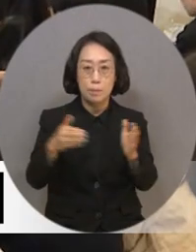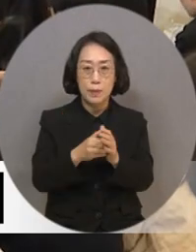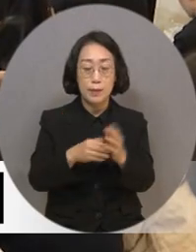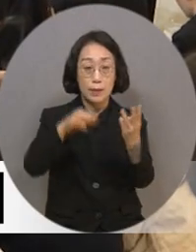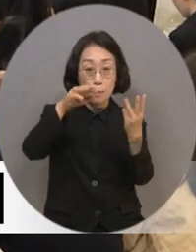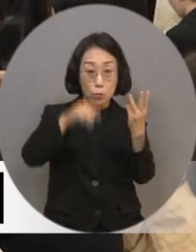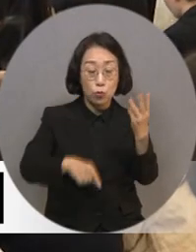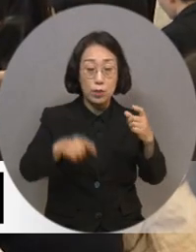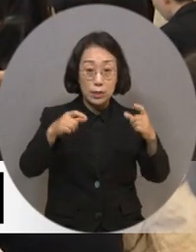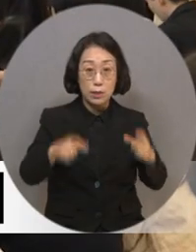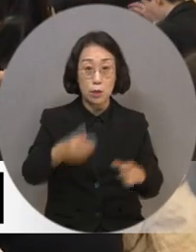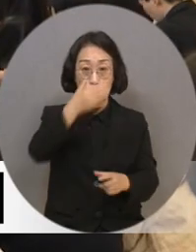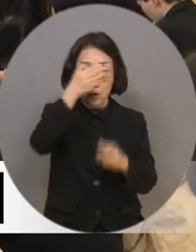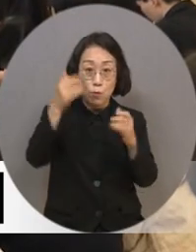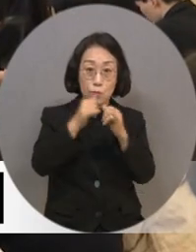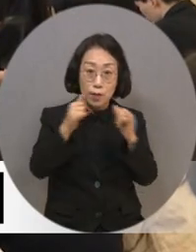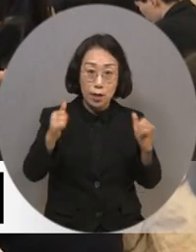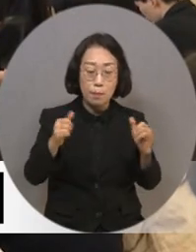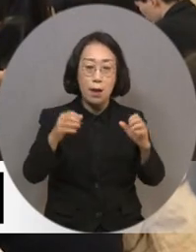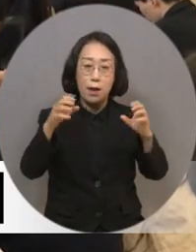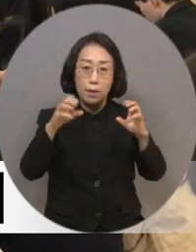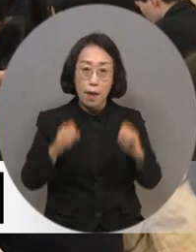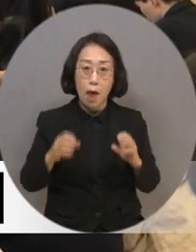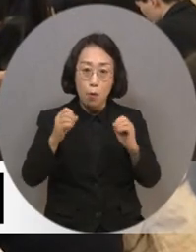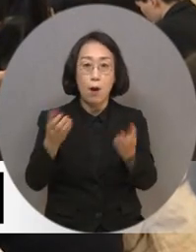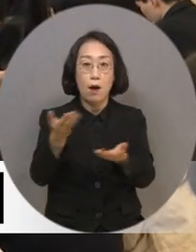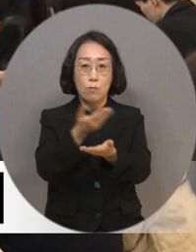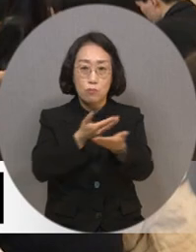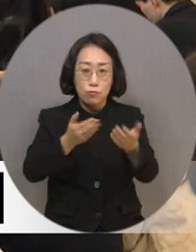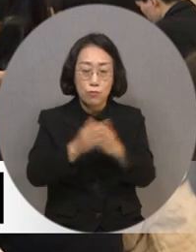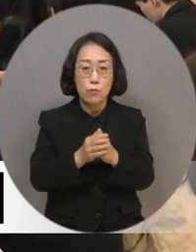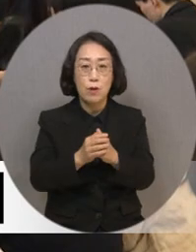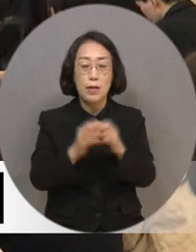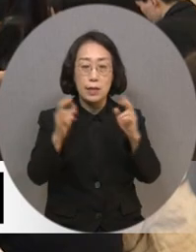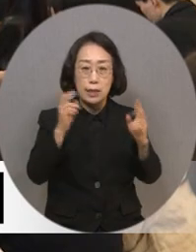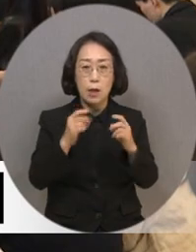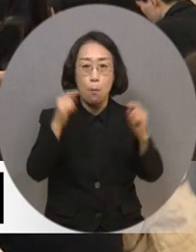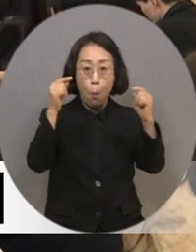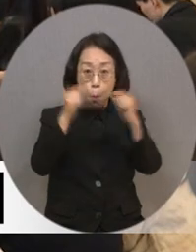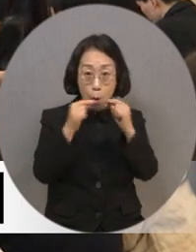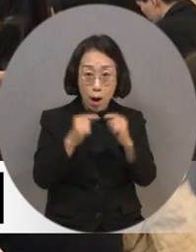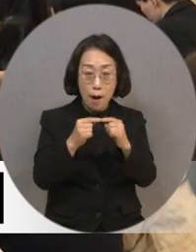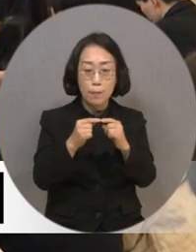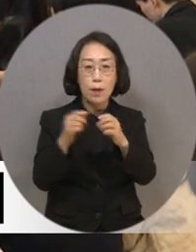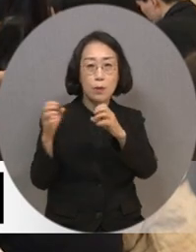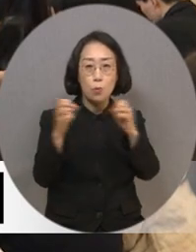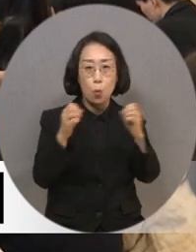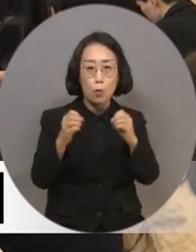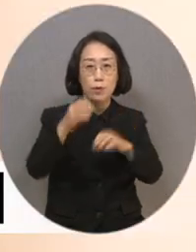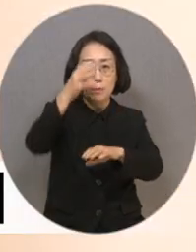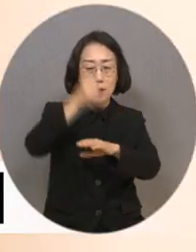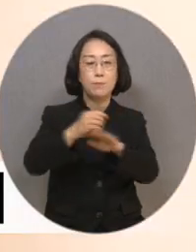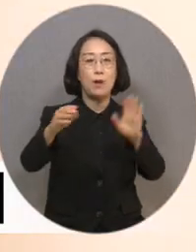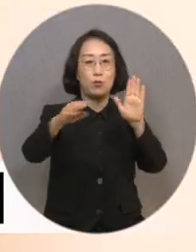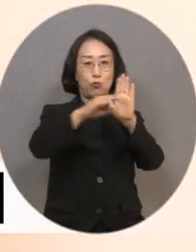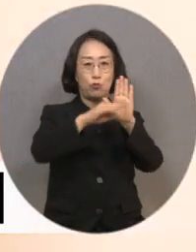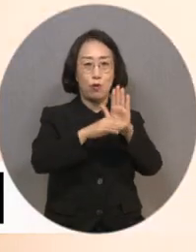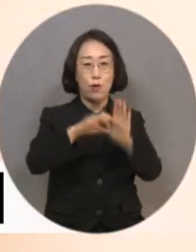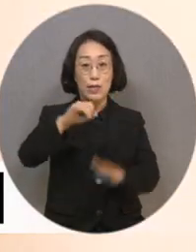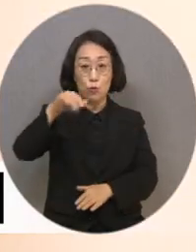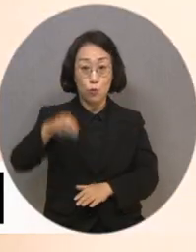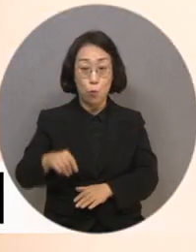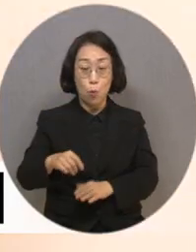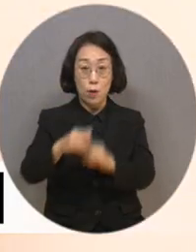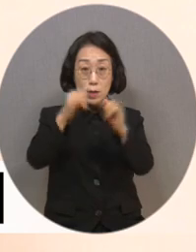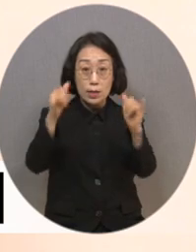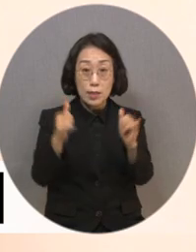3부는 지역 청년 세대와 이야기를 나누는 청년 기업 공감 토크 콘서트로 마무리됐습니다. 이주호 사회부총리